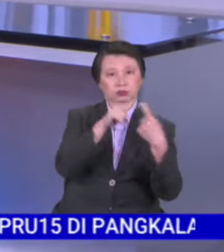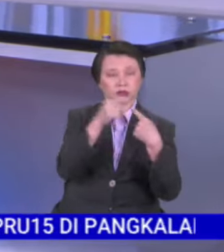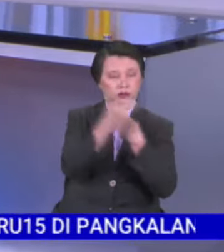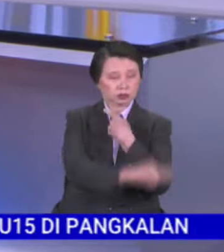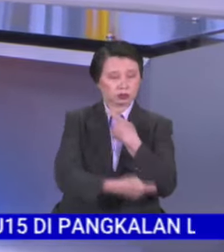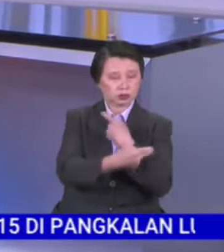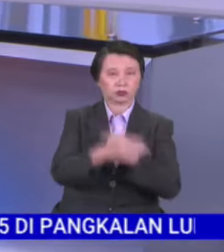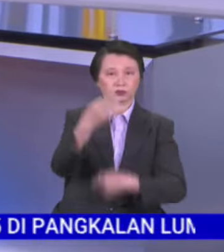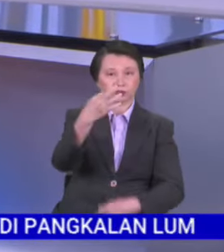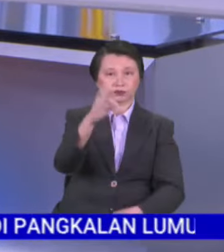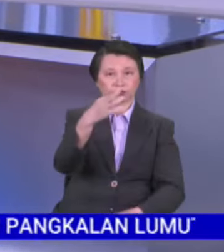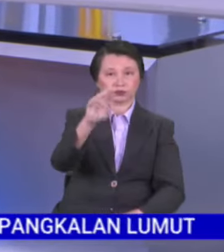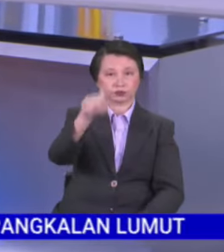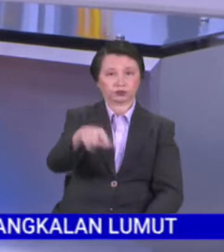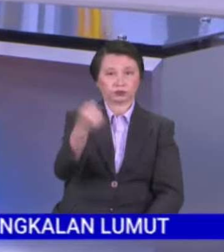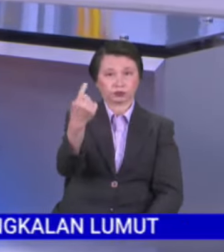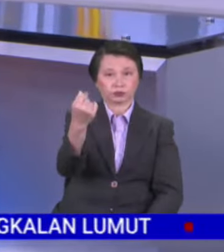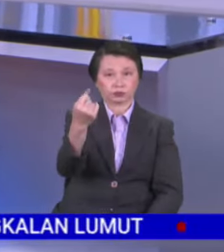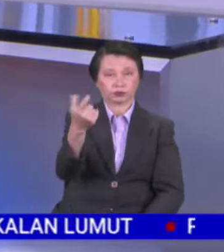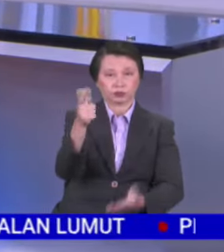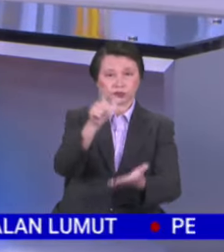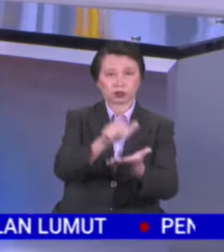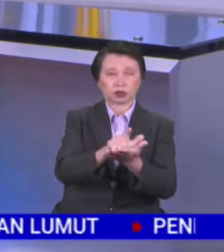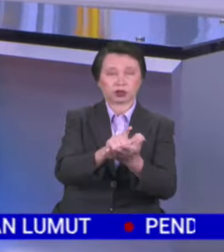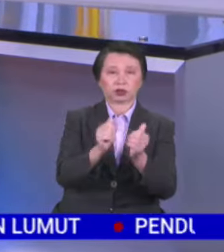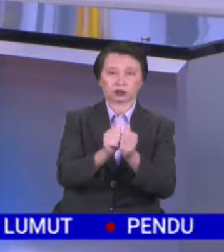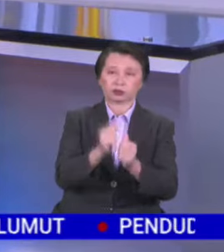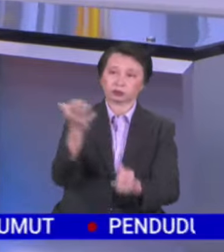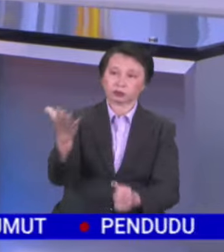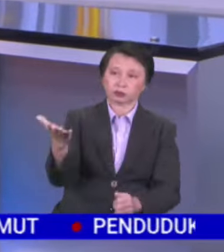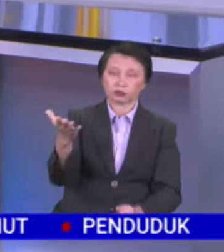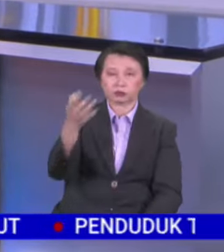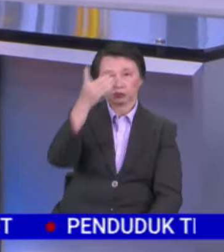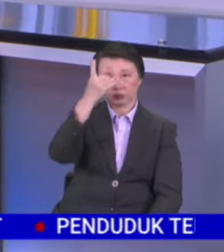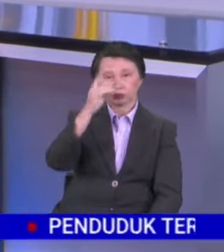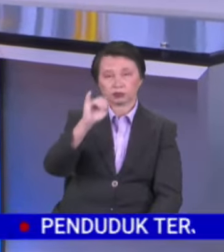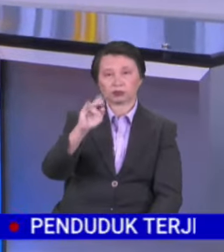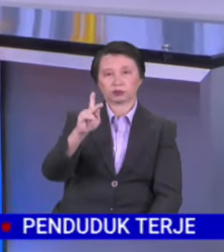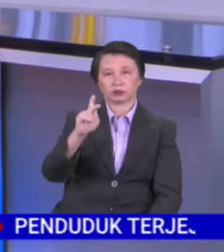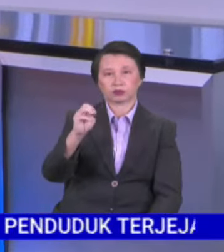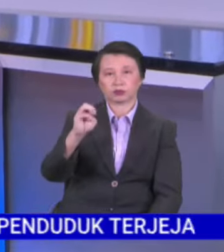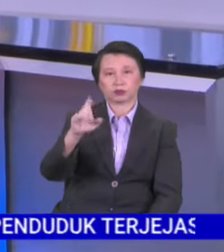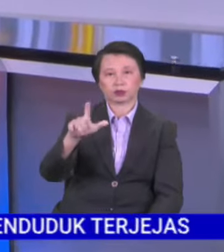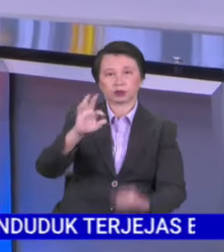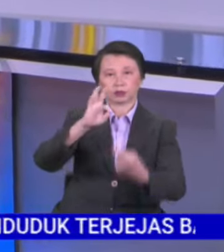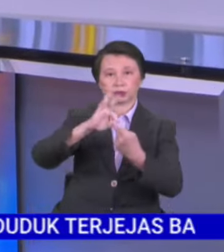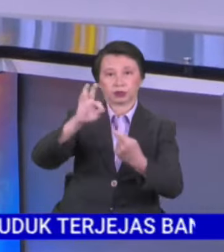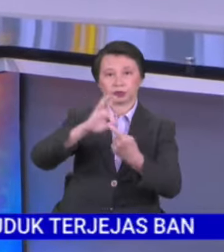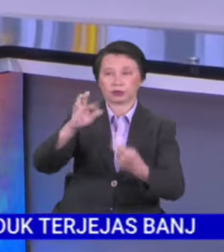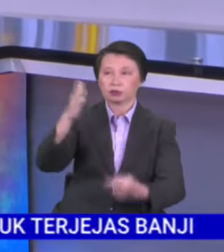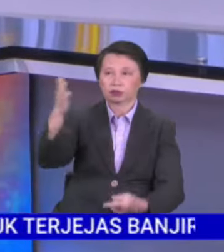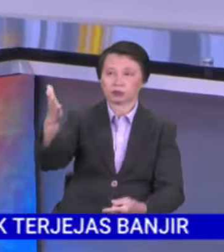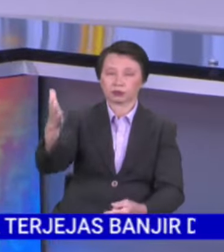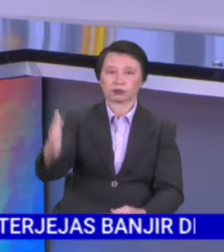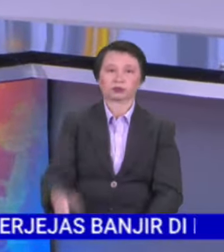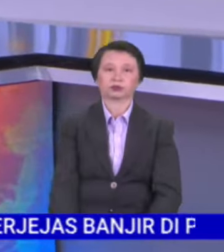negara 19 November ini. Untuk laporannya, kita bersama Zatul Ikmal Mohd Nor di Pulau Pinang. Teruskan,